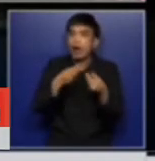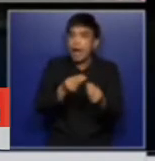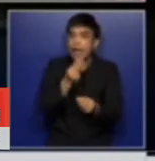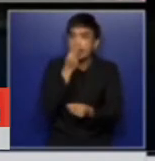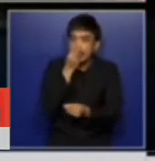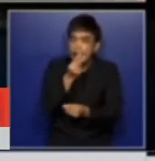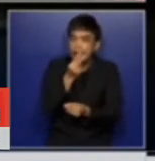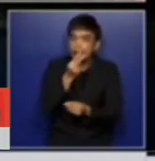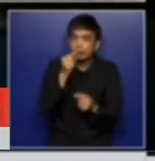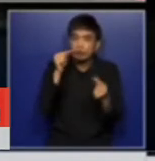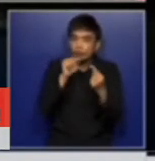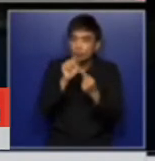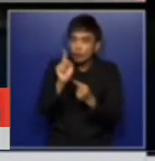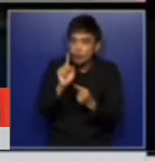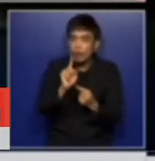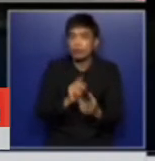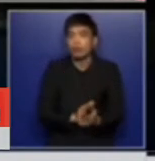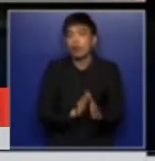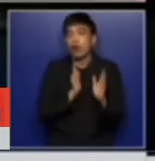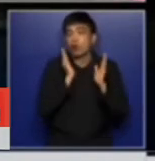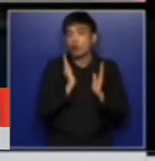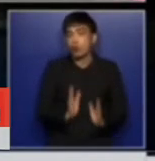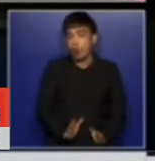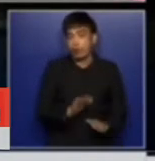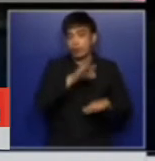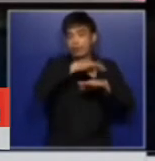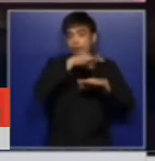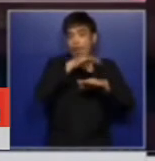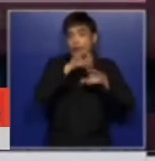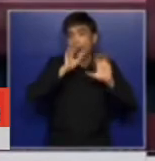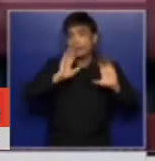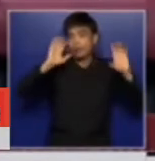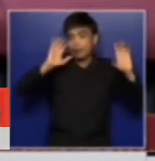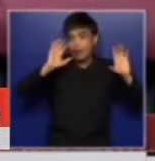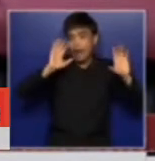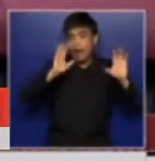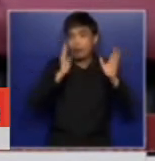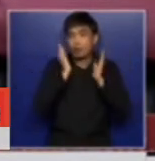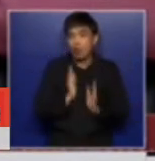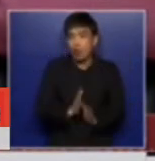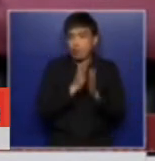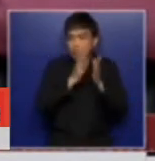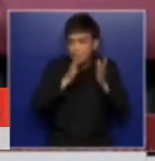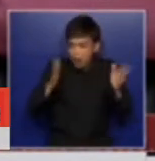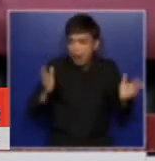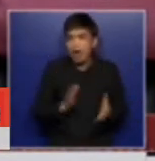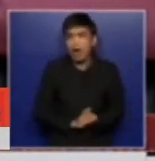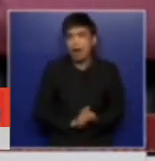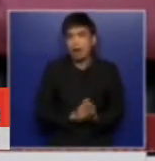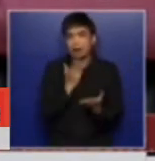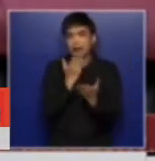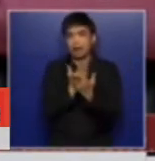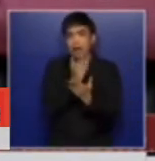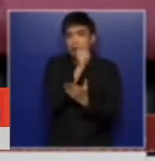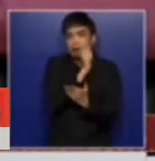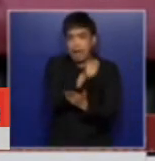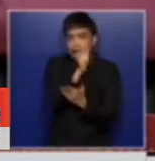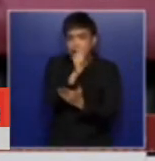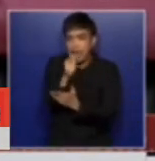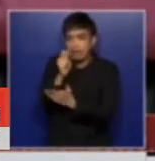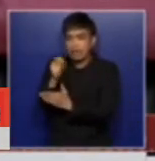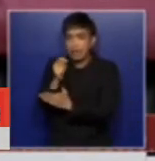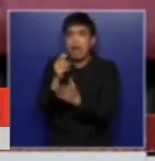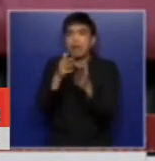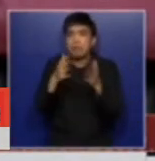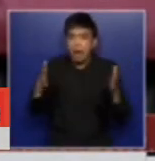จะชี้ให้เห็นว่าจำนวนข้าราชการมากเกินกว่าความจำเป็นดังกล่าวเนี่ยนะครับมันทำให้รายจ่ายมันเยอะอย่างก